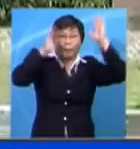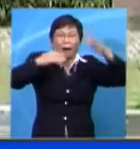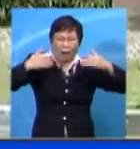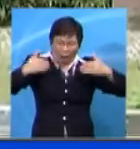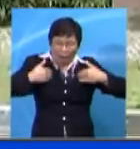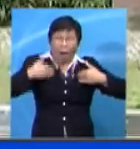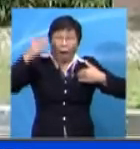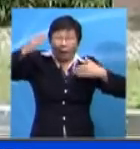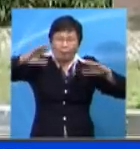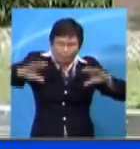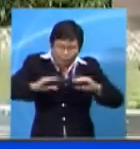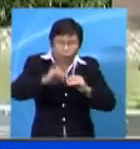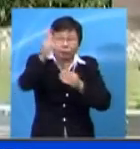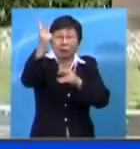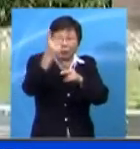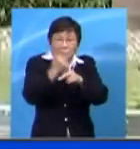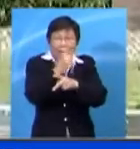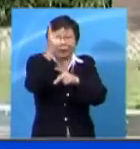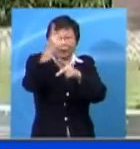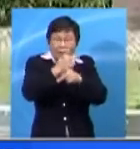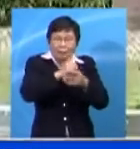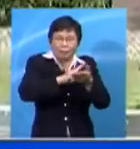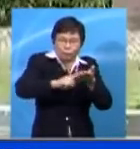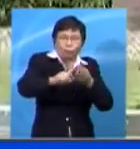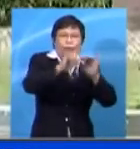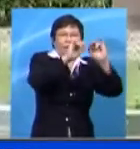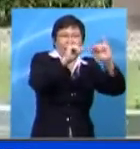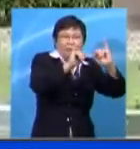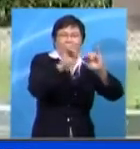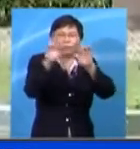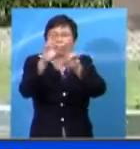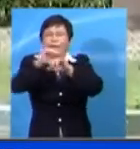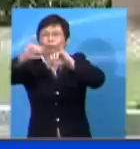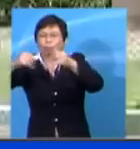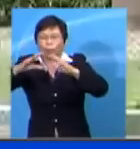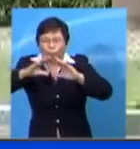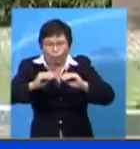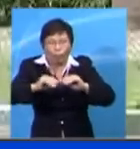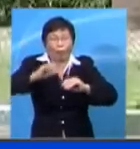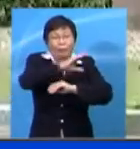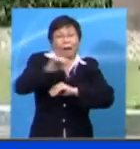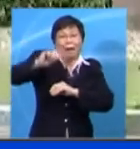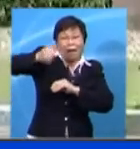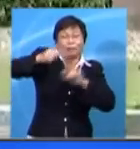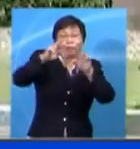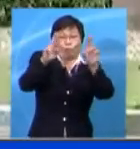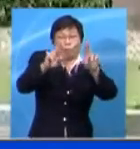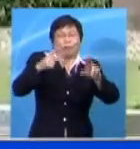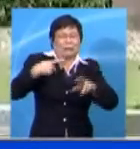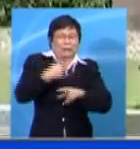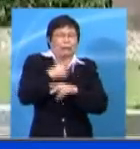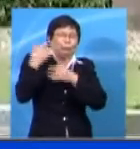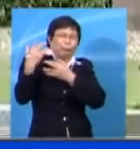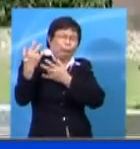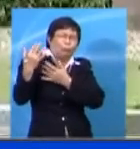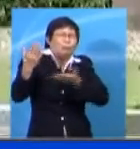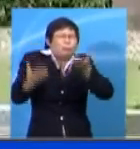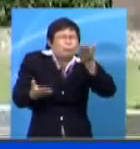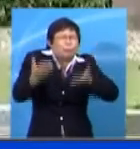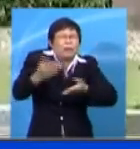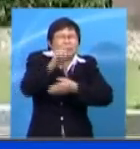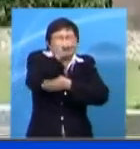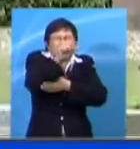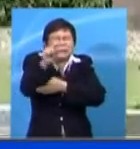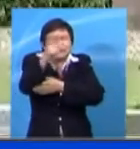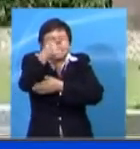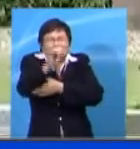bersidang 3 kali seminggu iaitu Isnin, Rabu dan juga Jumaat. Jadi esok hari Rabu kita nantikan mungkin ada kes-kes